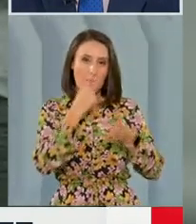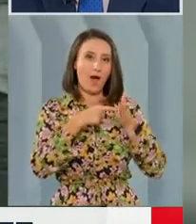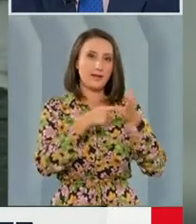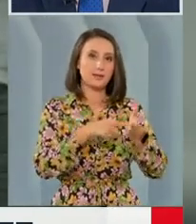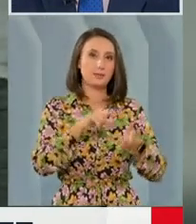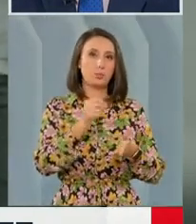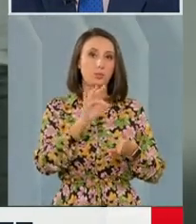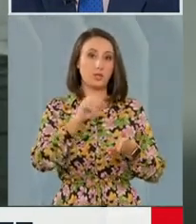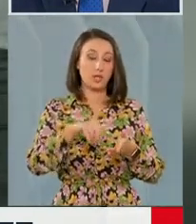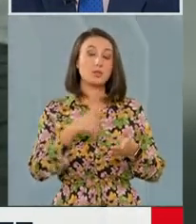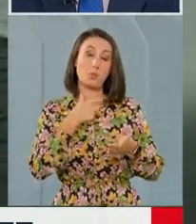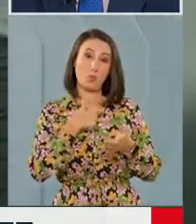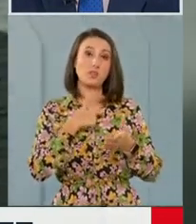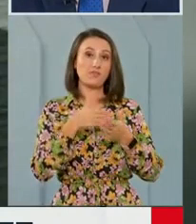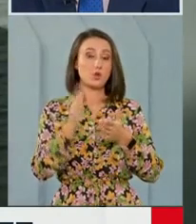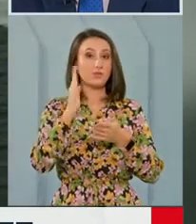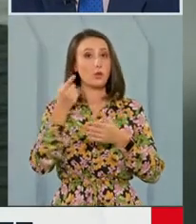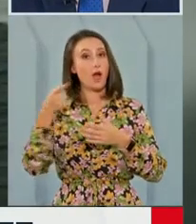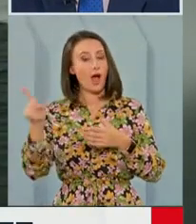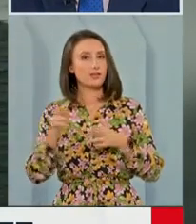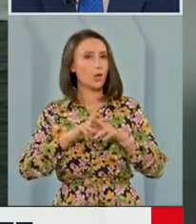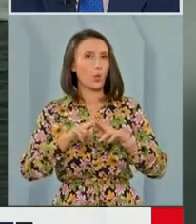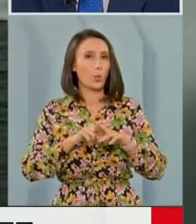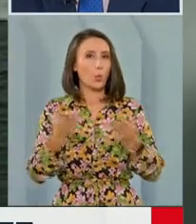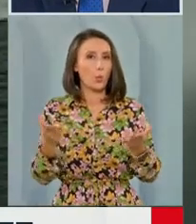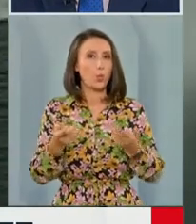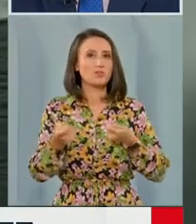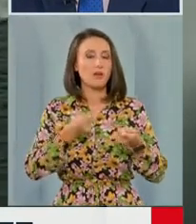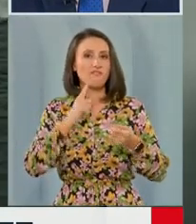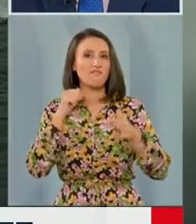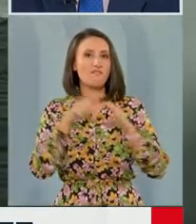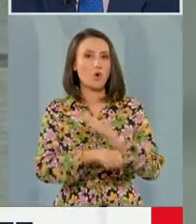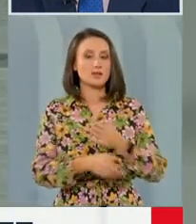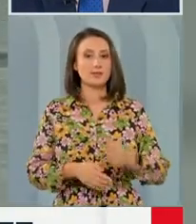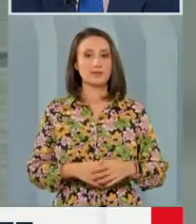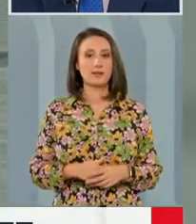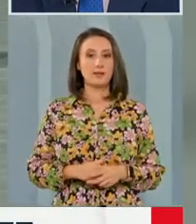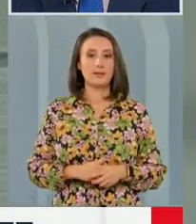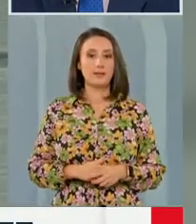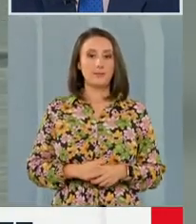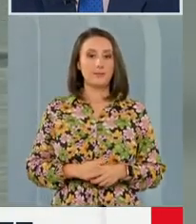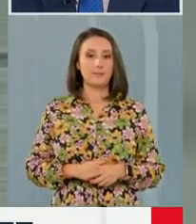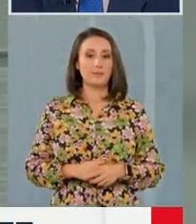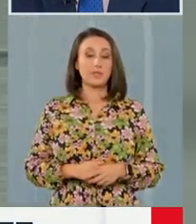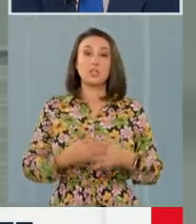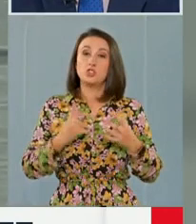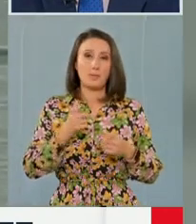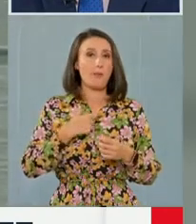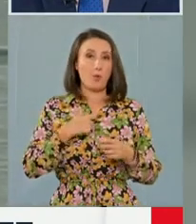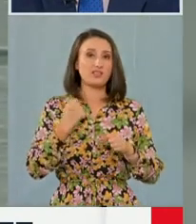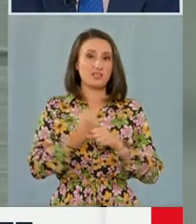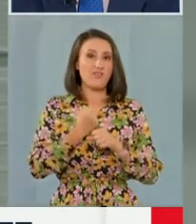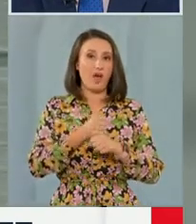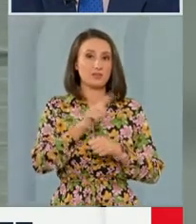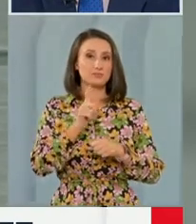Vladimir Putin s-ar putea folosi în viitor și de alte modalități prin care să se impună, dar la ce ar mai putea recurge,